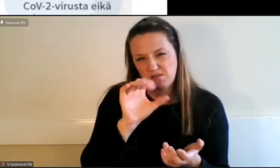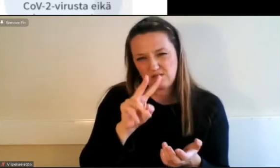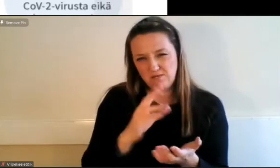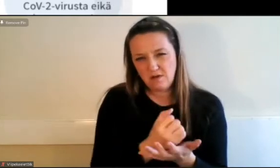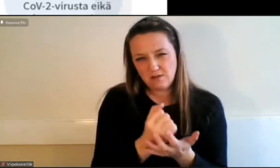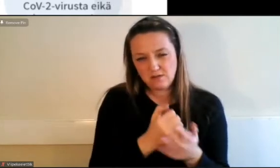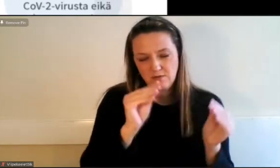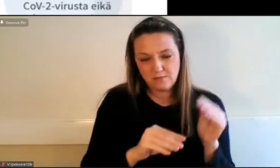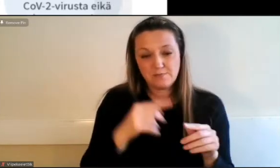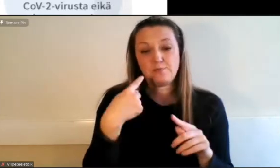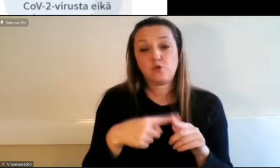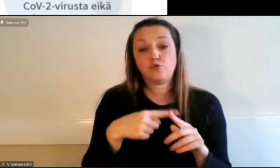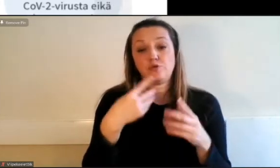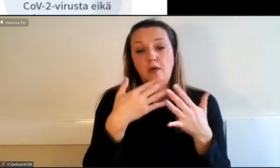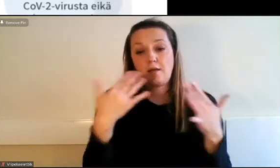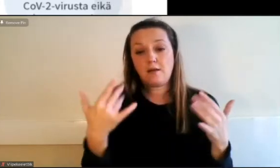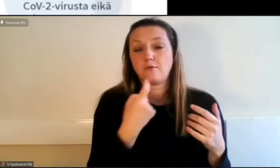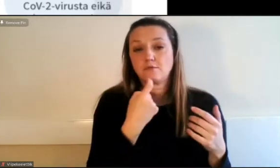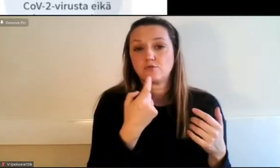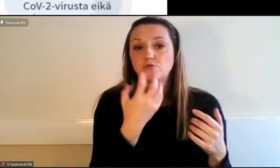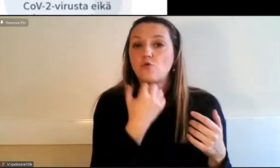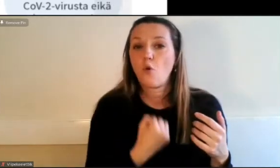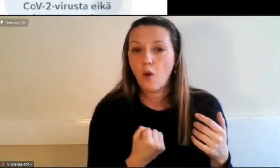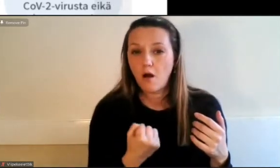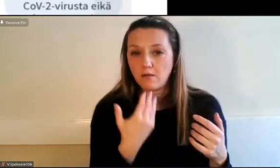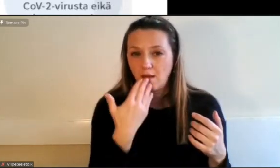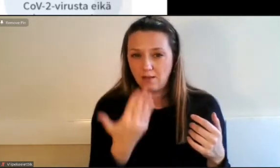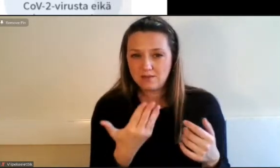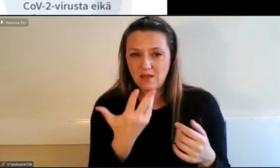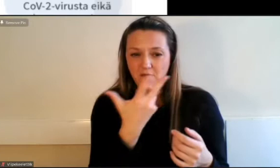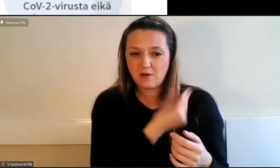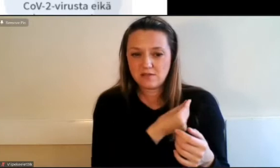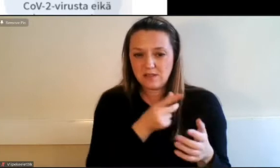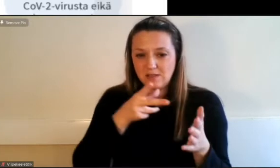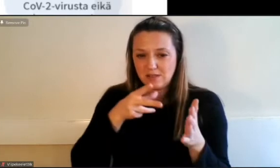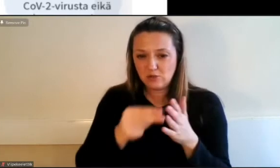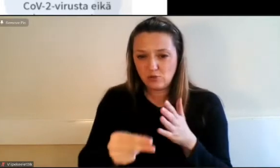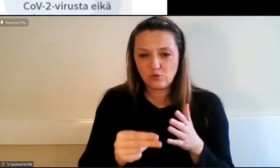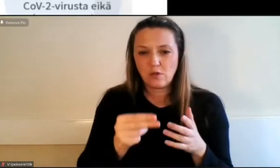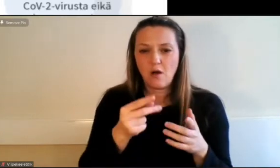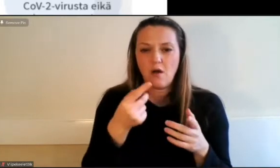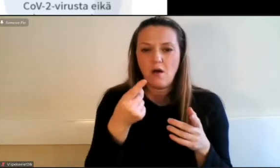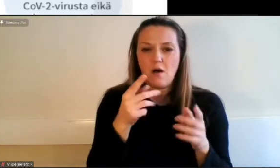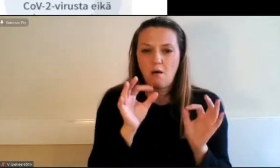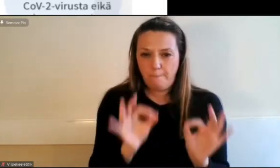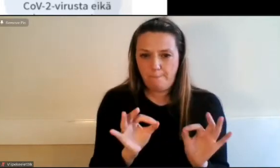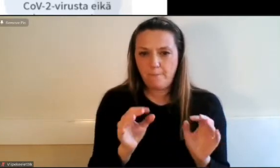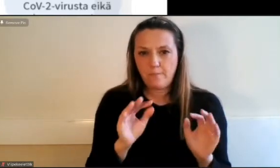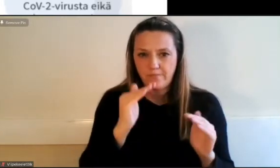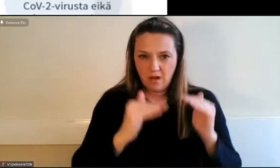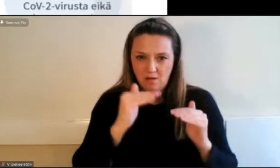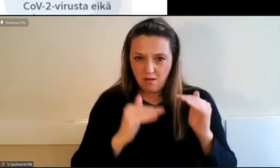on vaktsiini sees. See on konkreetselt Pfizeri vaktsiini näitel tehtud. Ehk